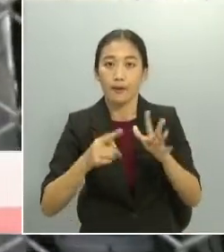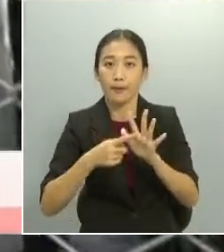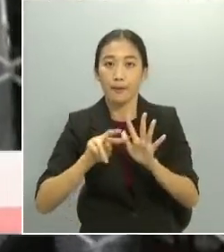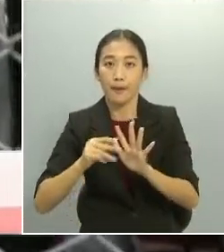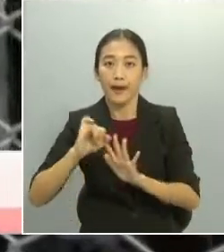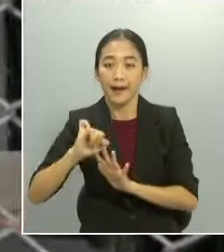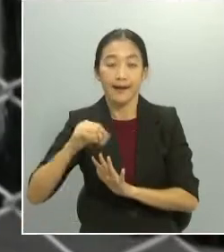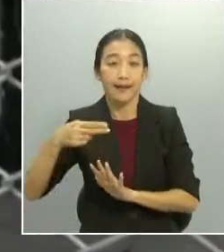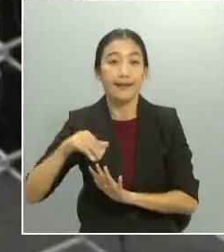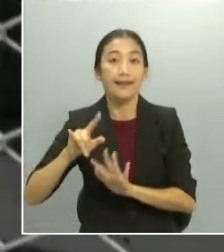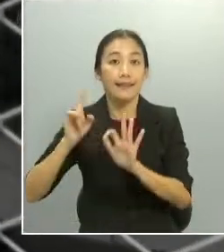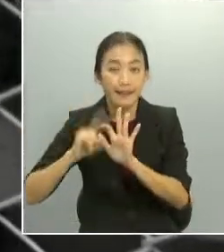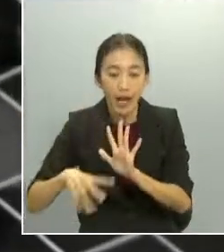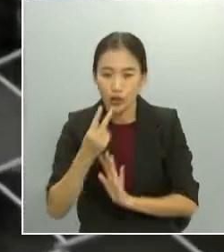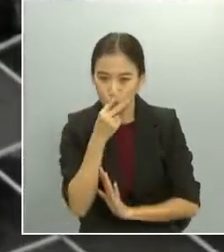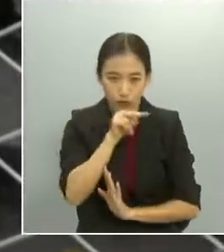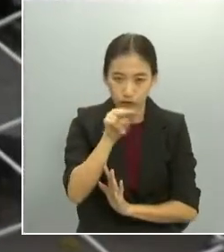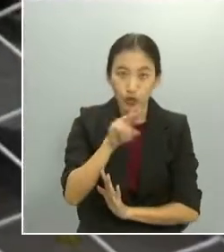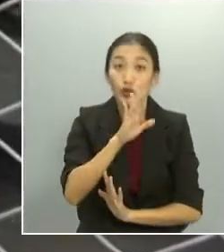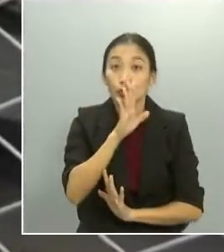การแก้ไขได้อย่างรวดเร็วๆ